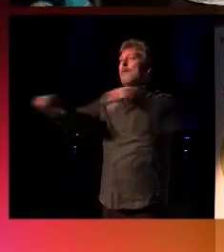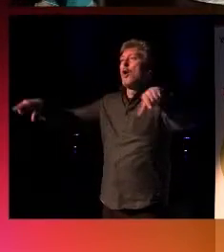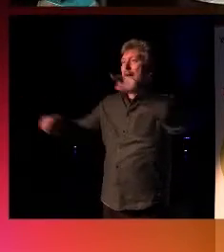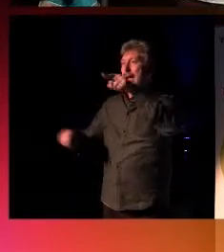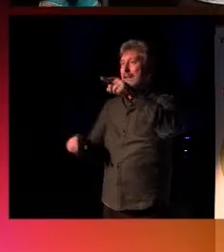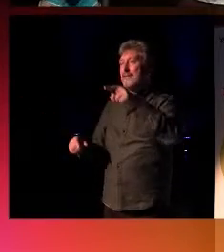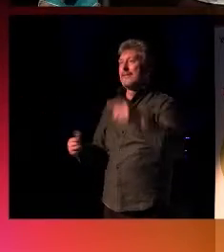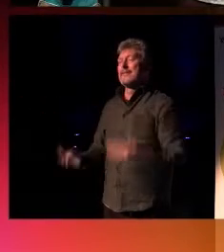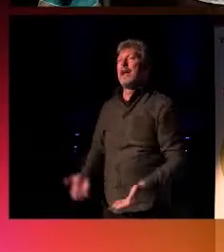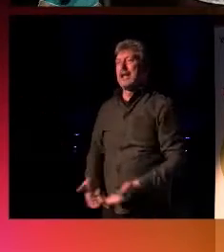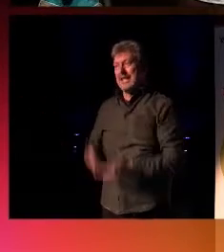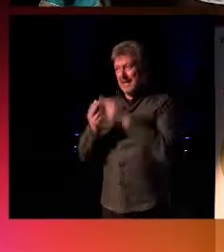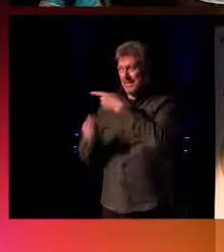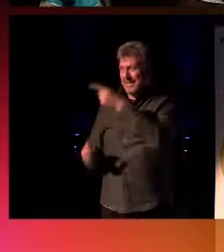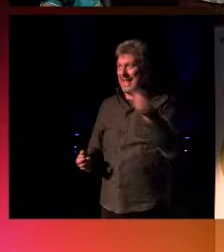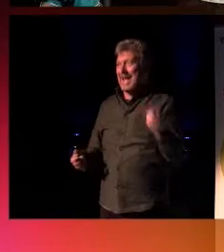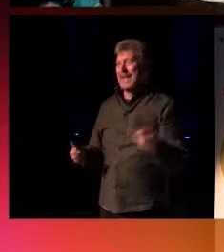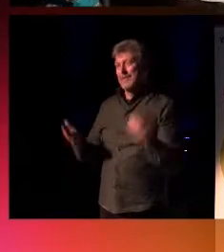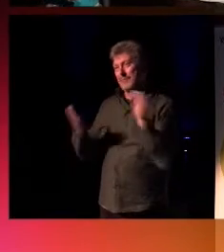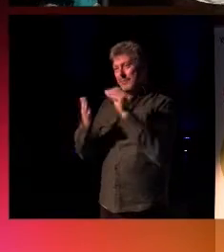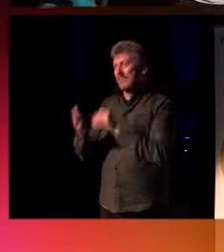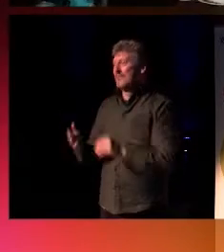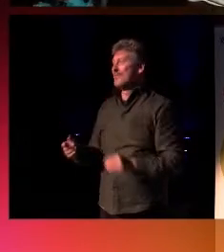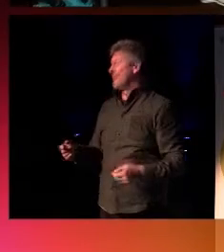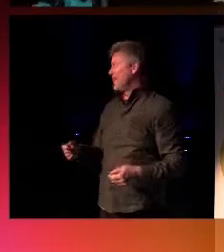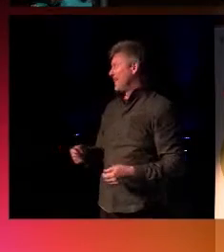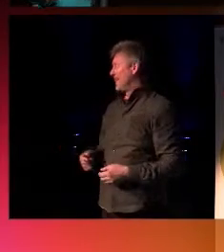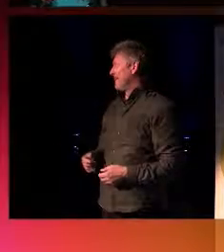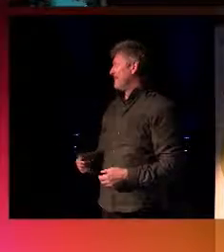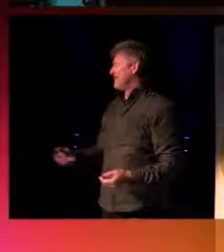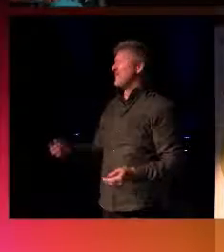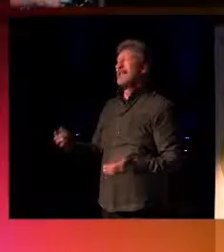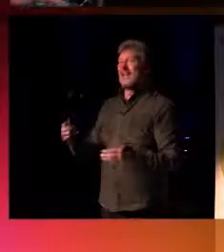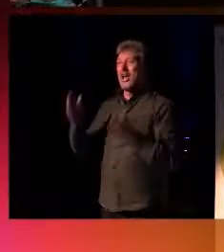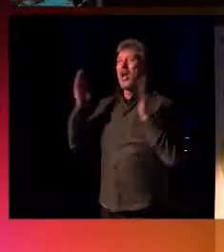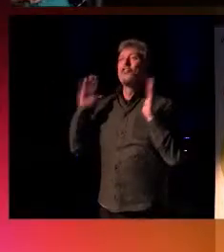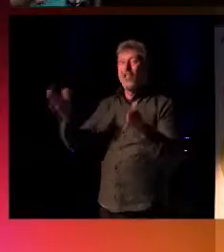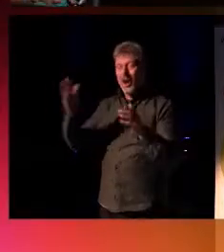poste gøyale aktivitetspost. Kom ut til oss. Tusen takk for oss. Takk for innsatsen.